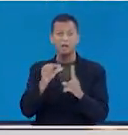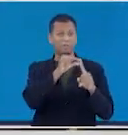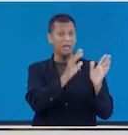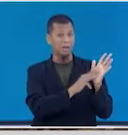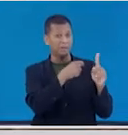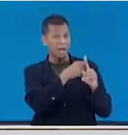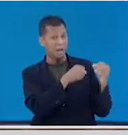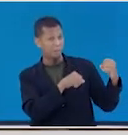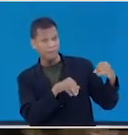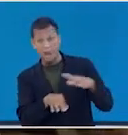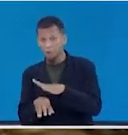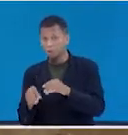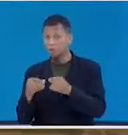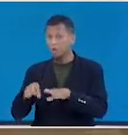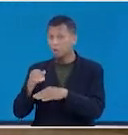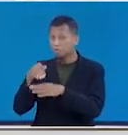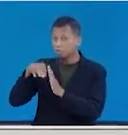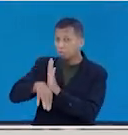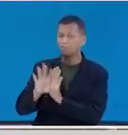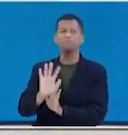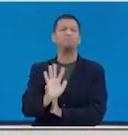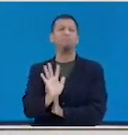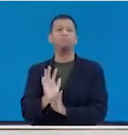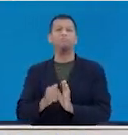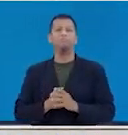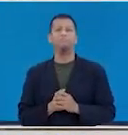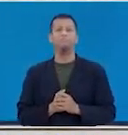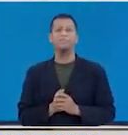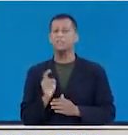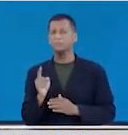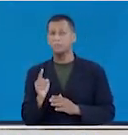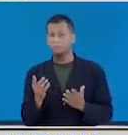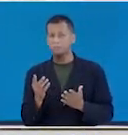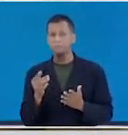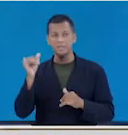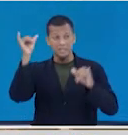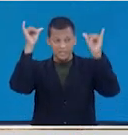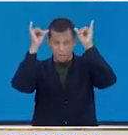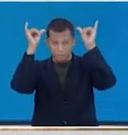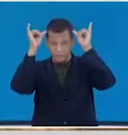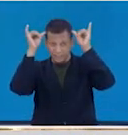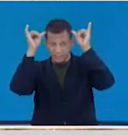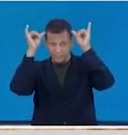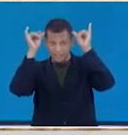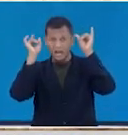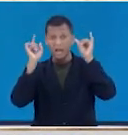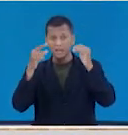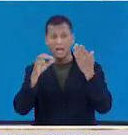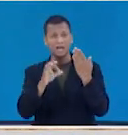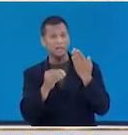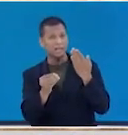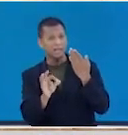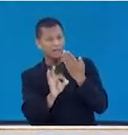dan memang ini terlihat dari tanda-tanda biru yang sudah diberikan di sapi. Ini artinya sudah dibeli oleh para